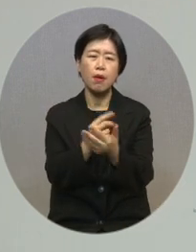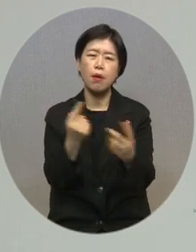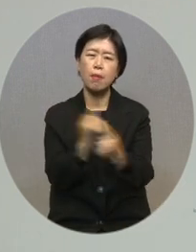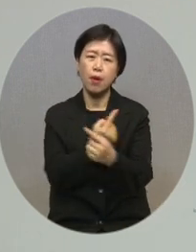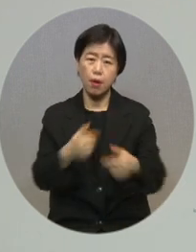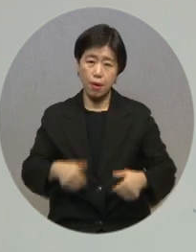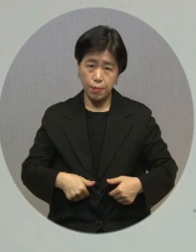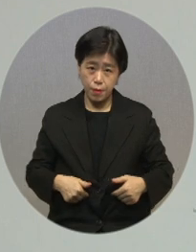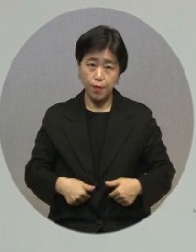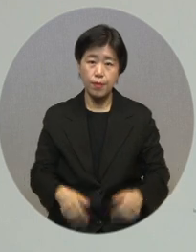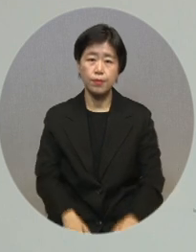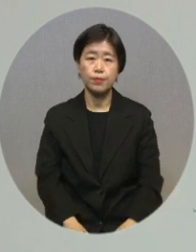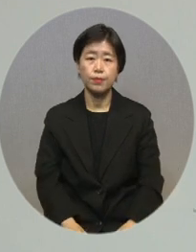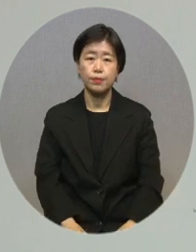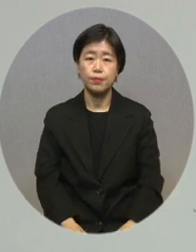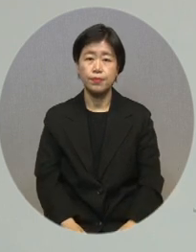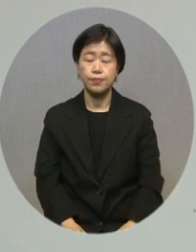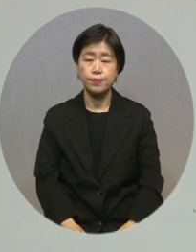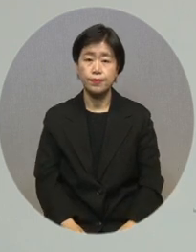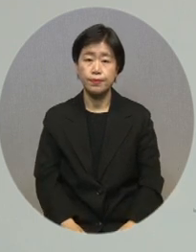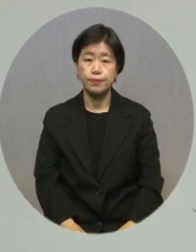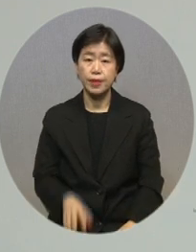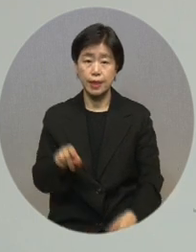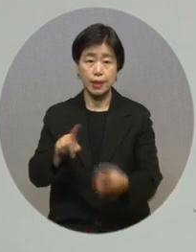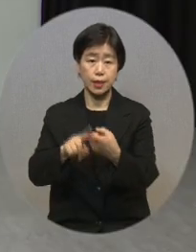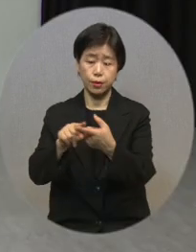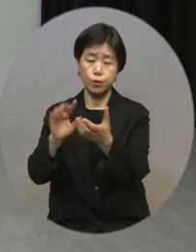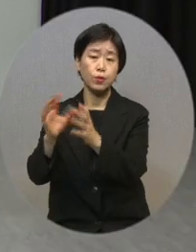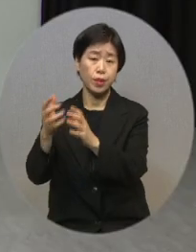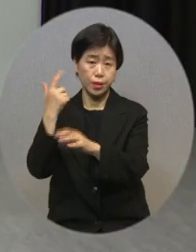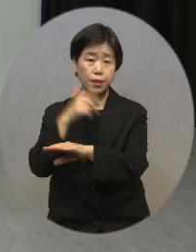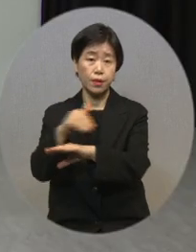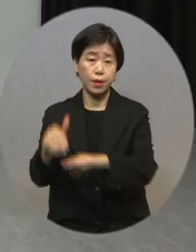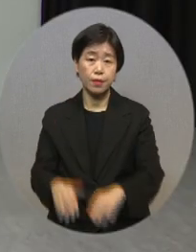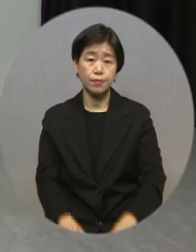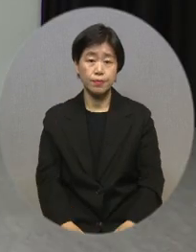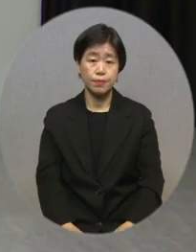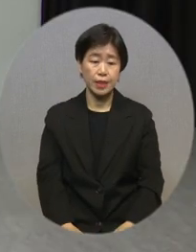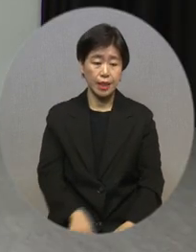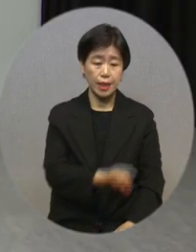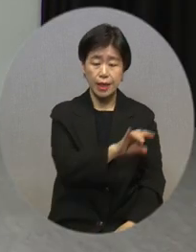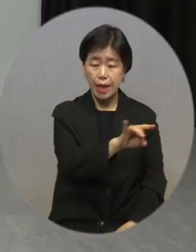개편을 한다든가 그런 논의를 그 진행하기로 했습니다. 네. 이런 것들을 그